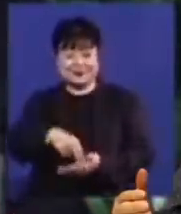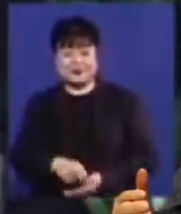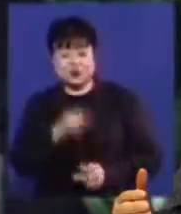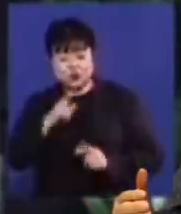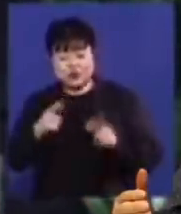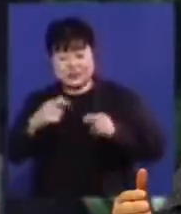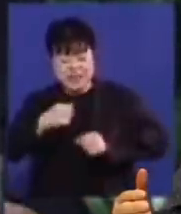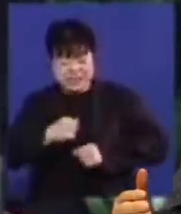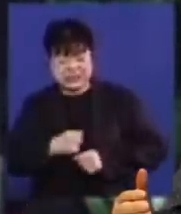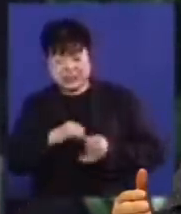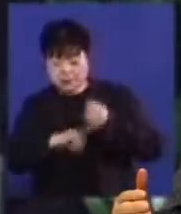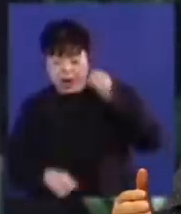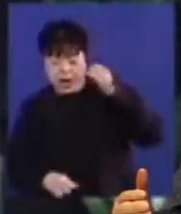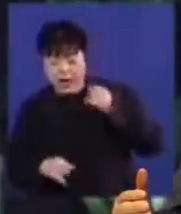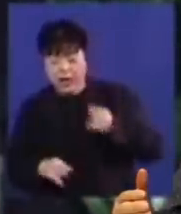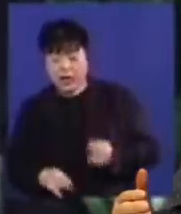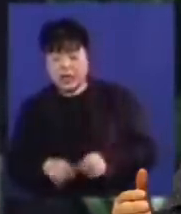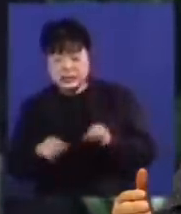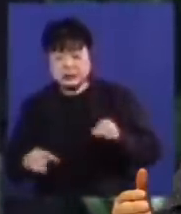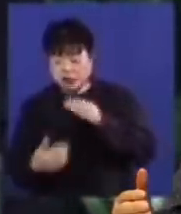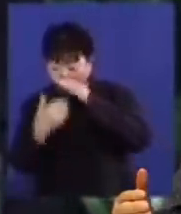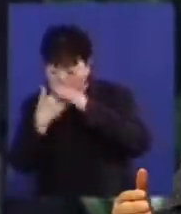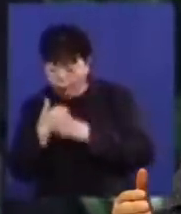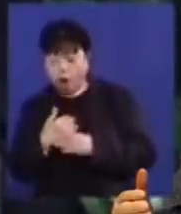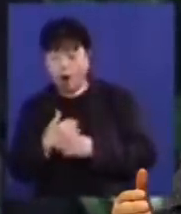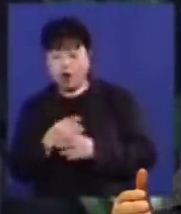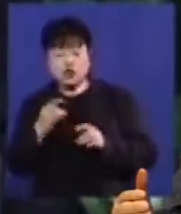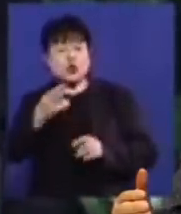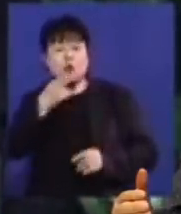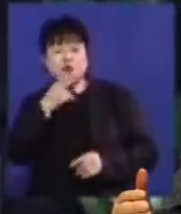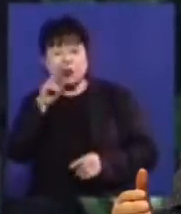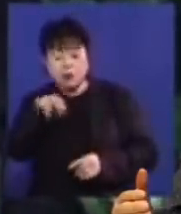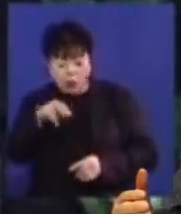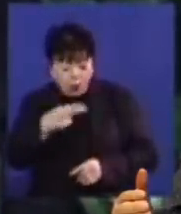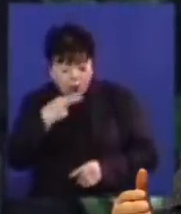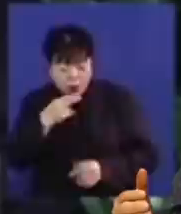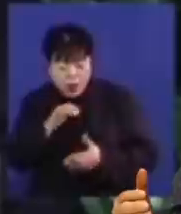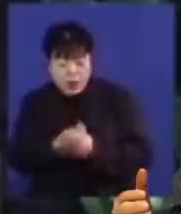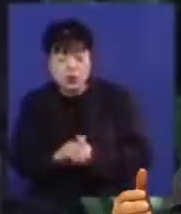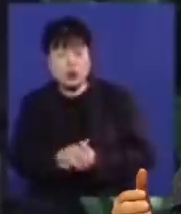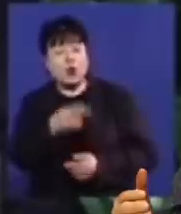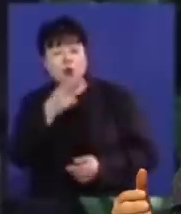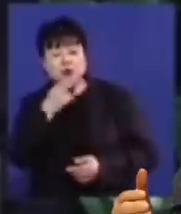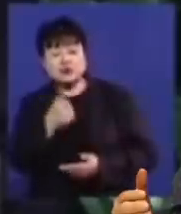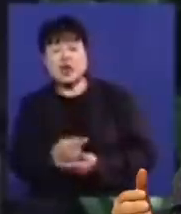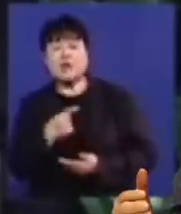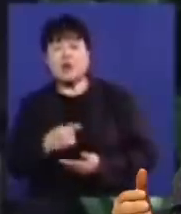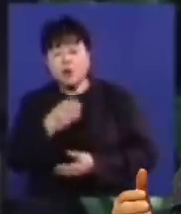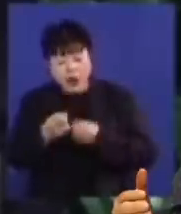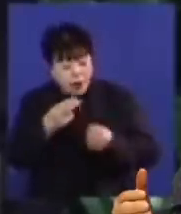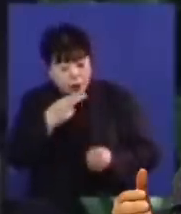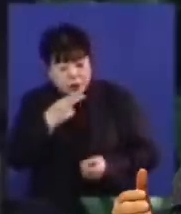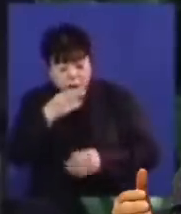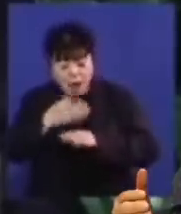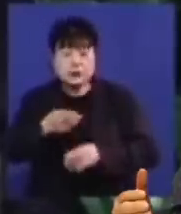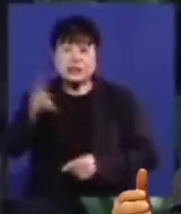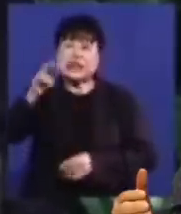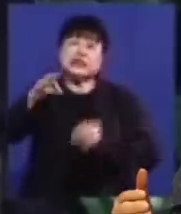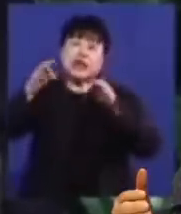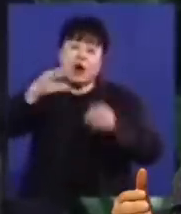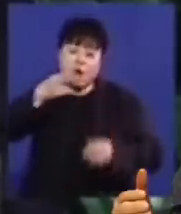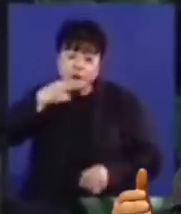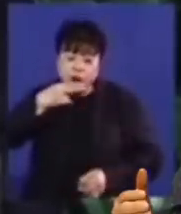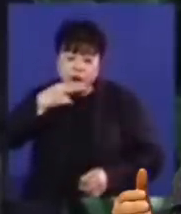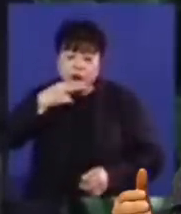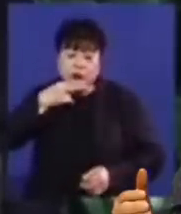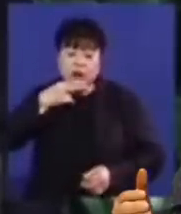성수주의를 하지 않고 십일조 떼먹고 전도도 안 하고 말씀도 읽지 않고 기도 생활도 안 하고 죄 짓고 회개도 안 하고 감사와 찬송하고 원망과